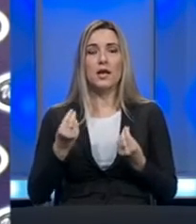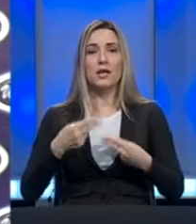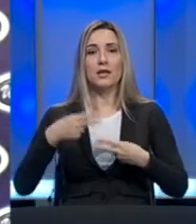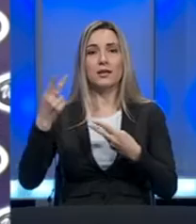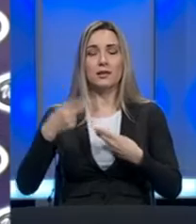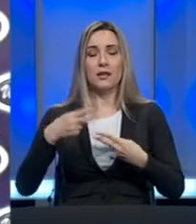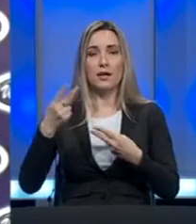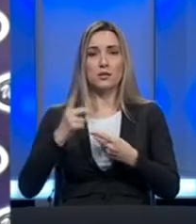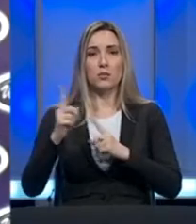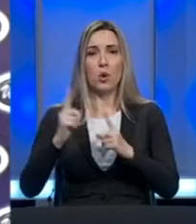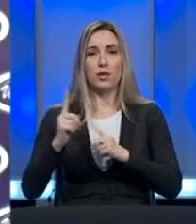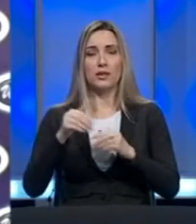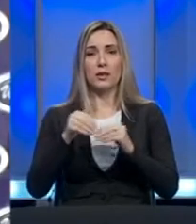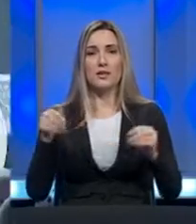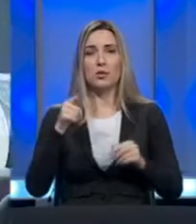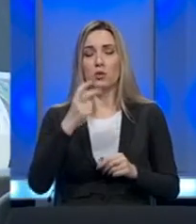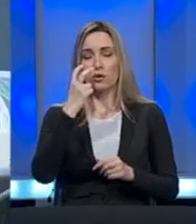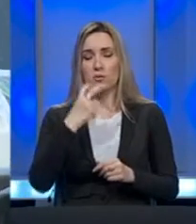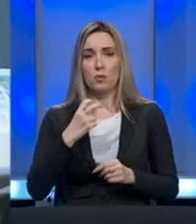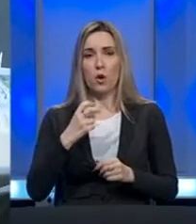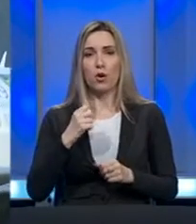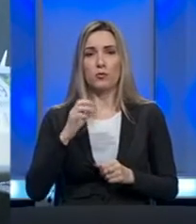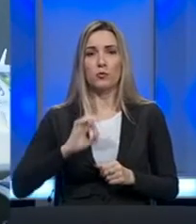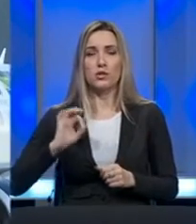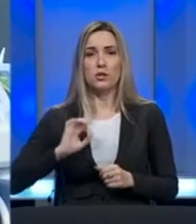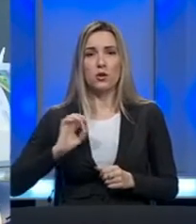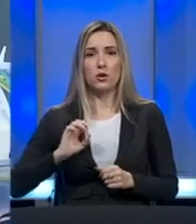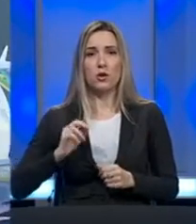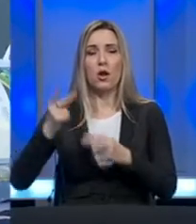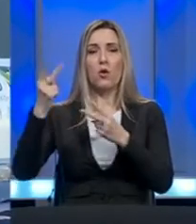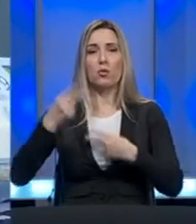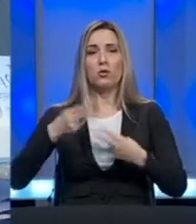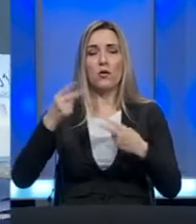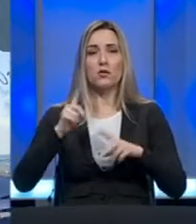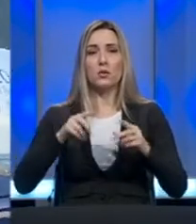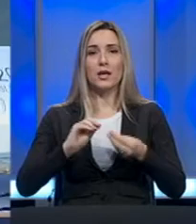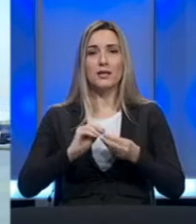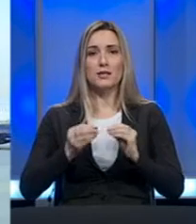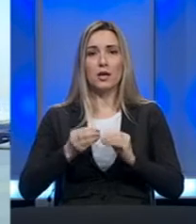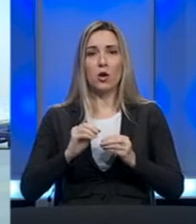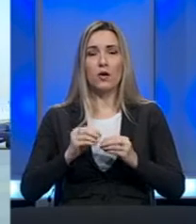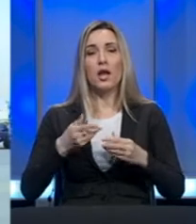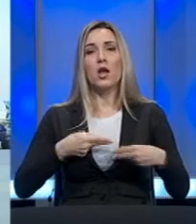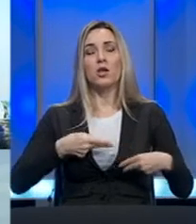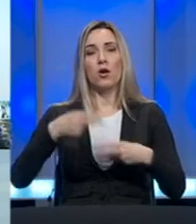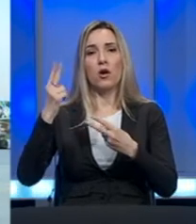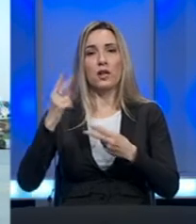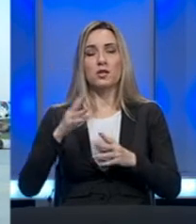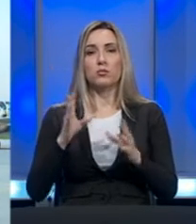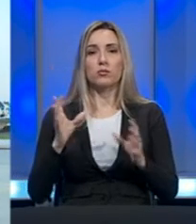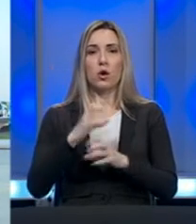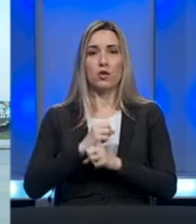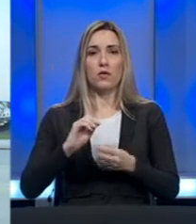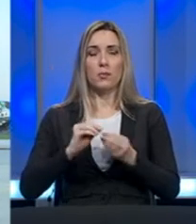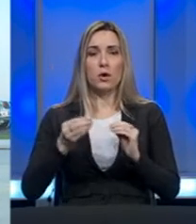transport, granice, to vrlo sporo, slabo funkcionira i u dovozu nekih sirovina i odvozu gotovih proizvoda. Ali evo, svi